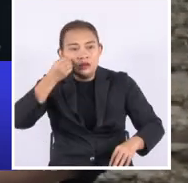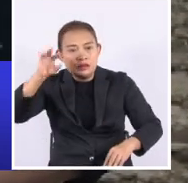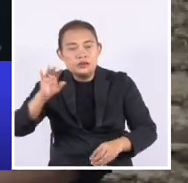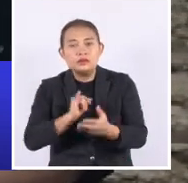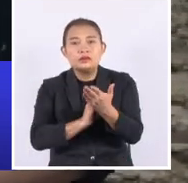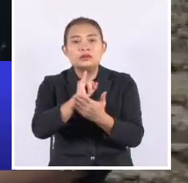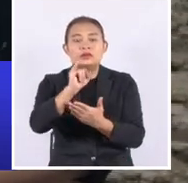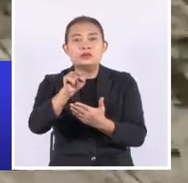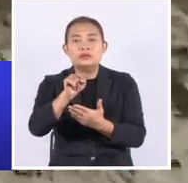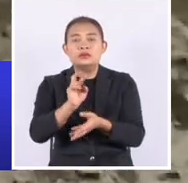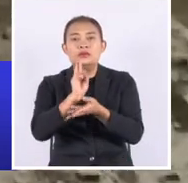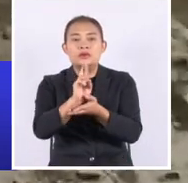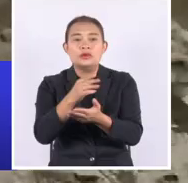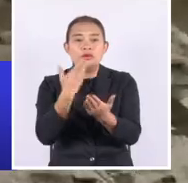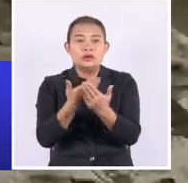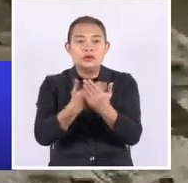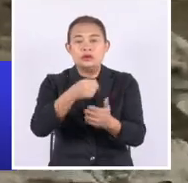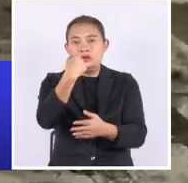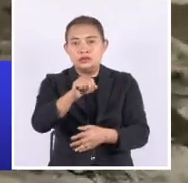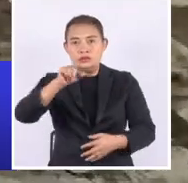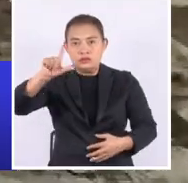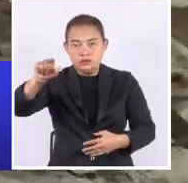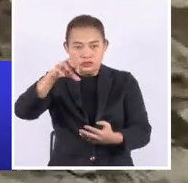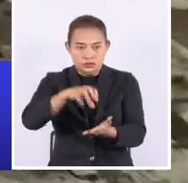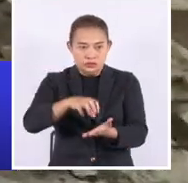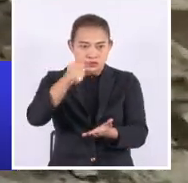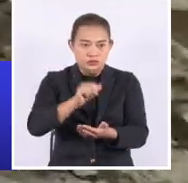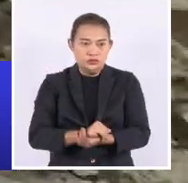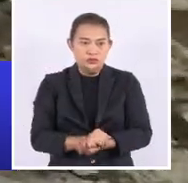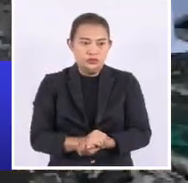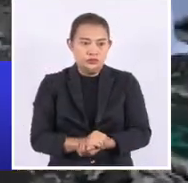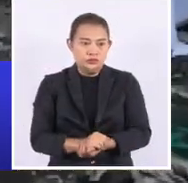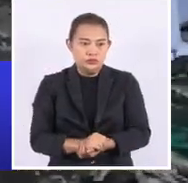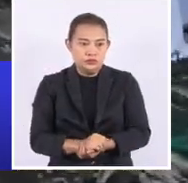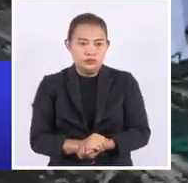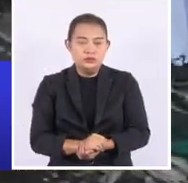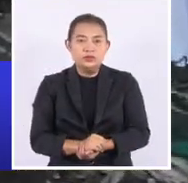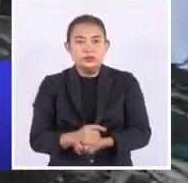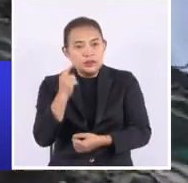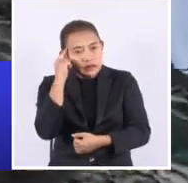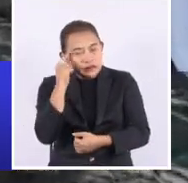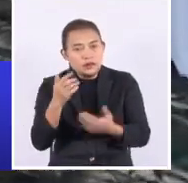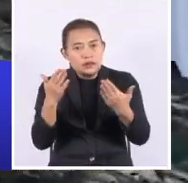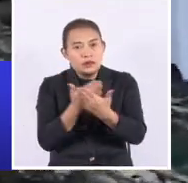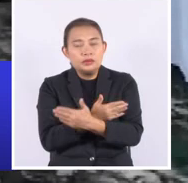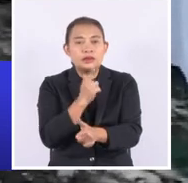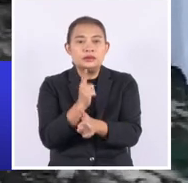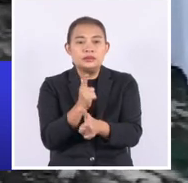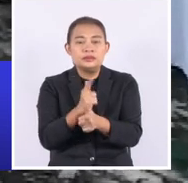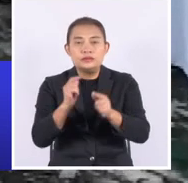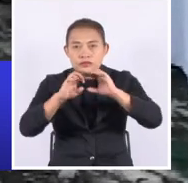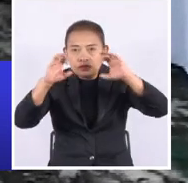างวัลอีกกว่า10ล้านบาทนี่ถูกรางวัลอีกกว่า10ล้านบาทก็เลยคิดจะเปลี่ยนเมนูเลี้ยงผีบ้